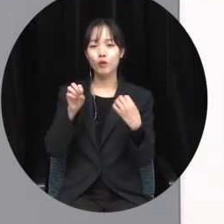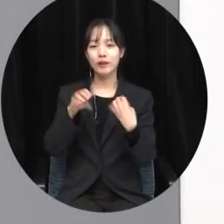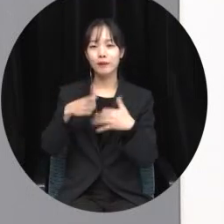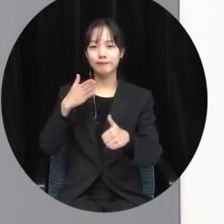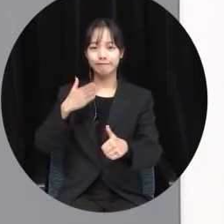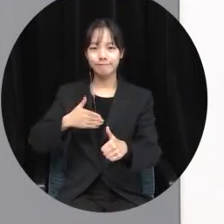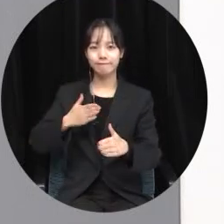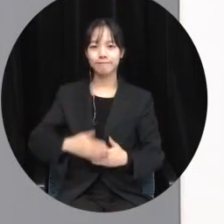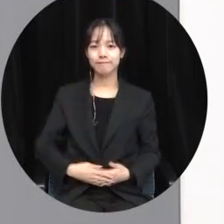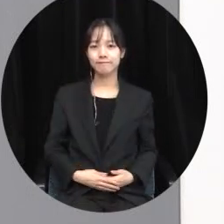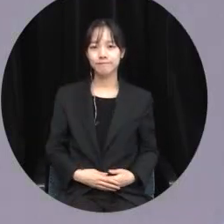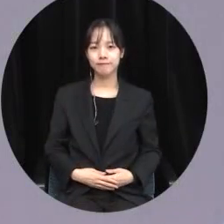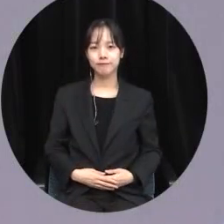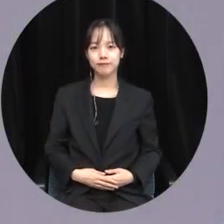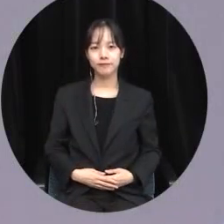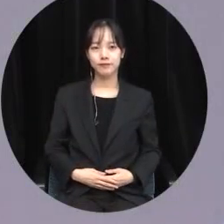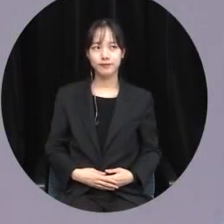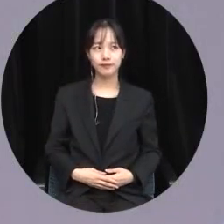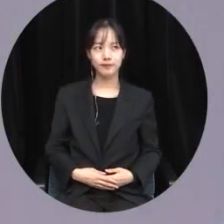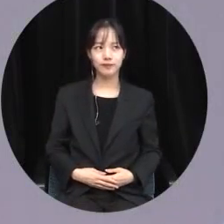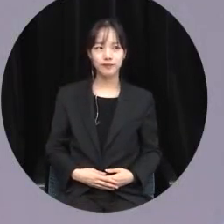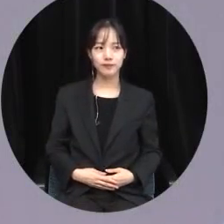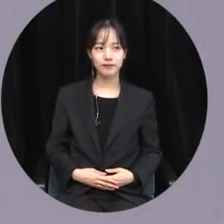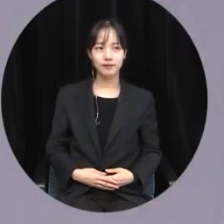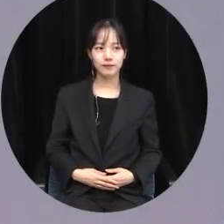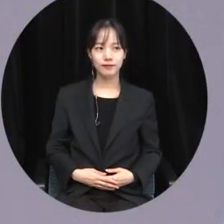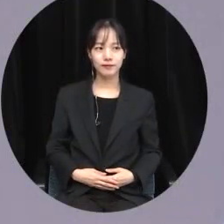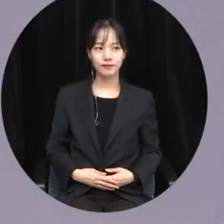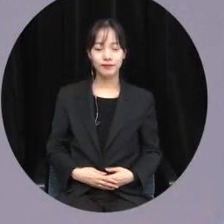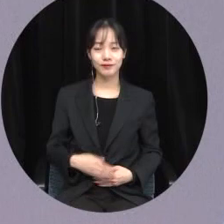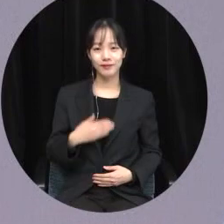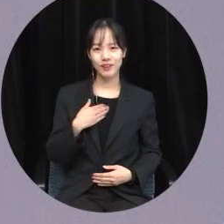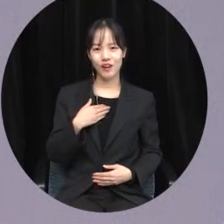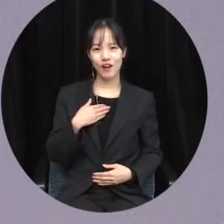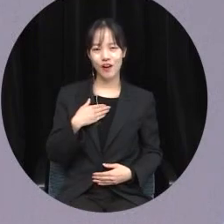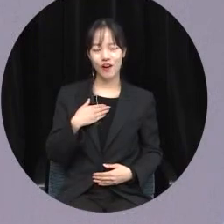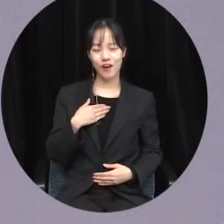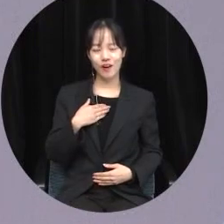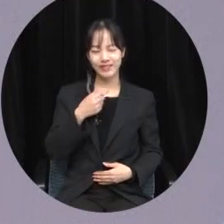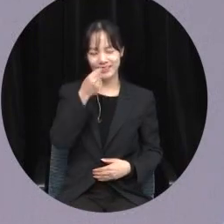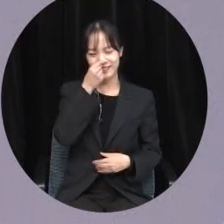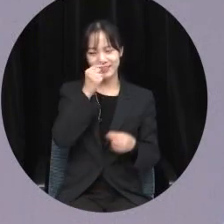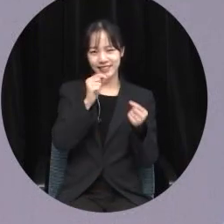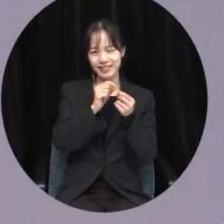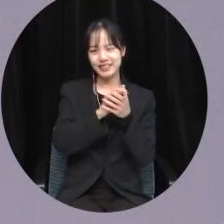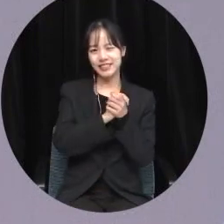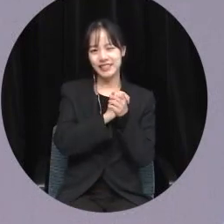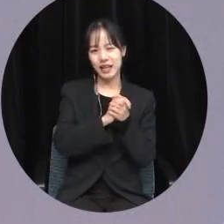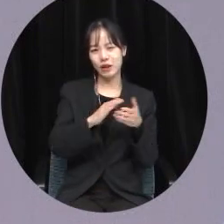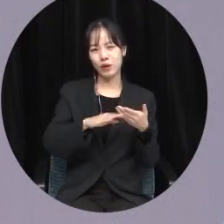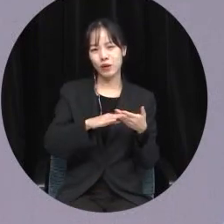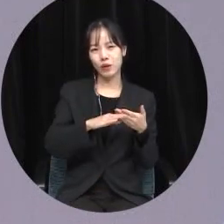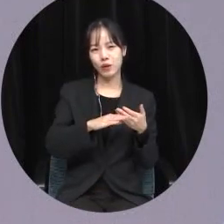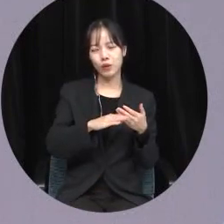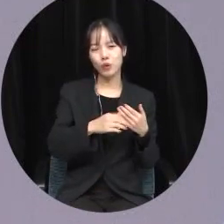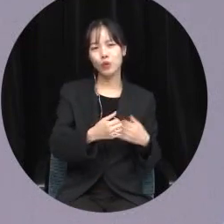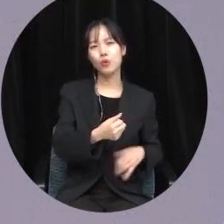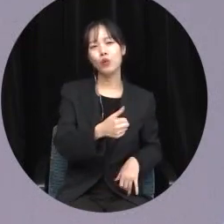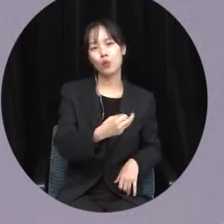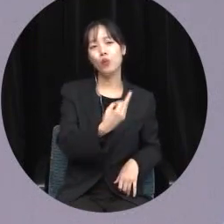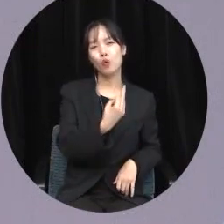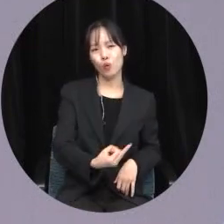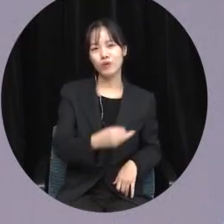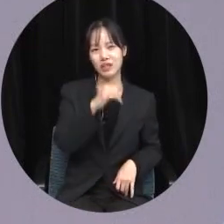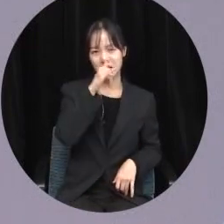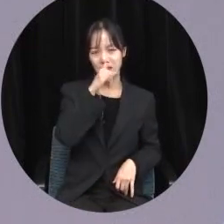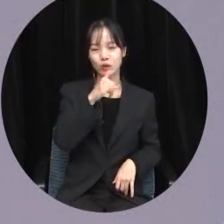바랍니다. 네, 제 아주 가까운 동생이 이런 일을 겪어서 저도 참